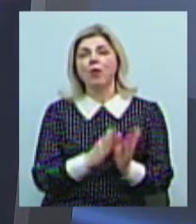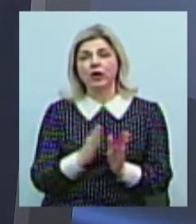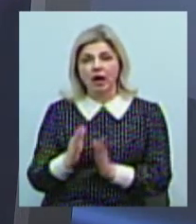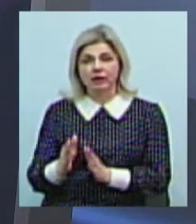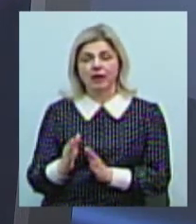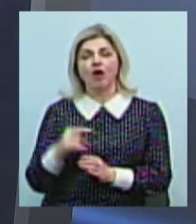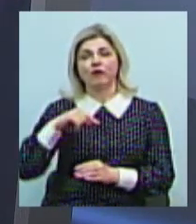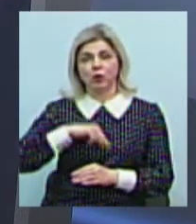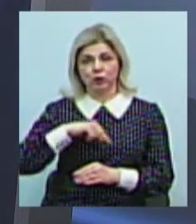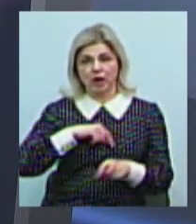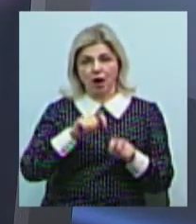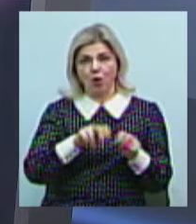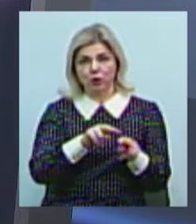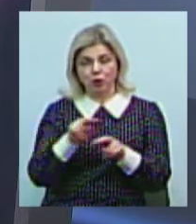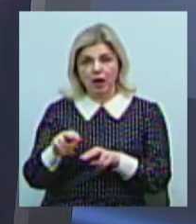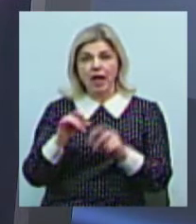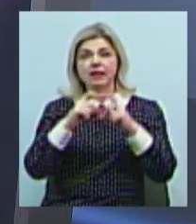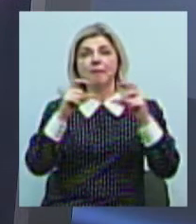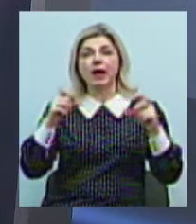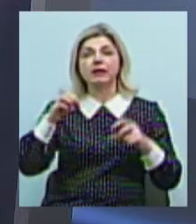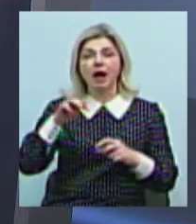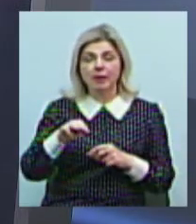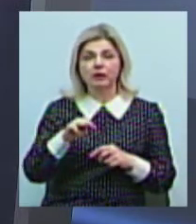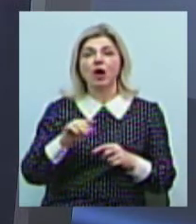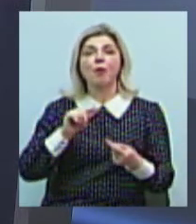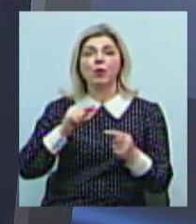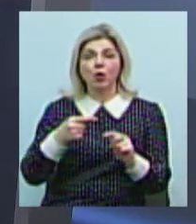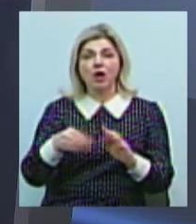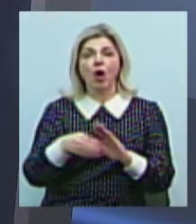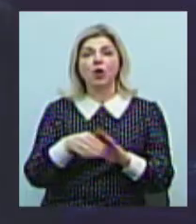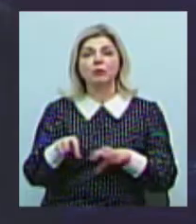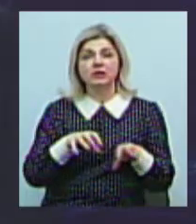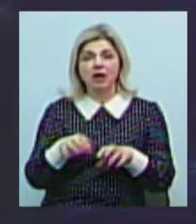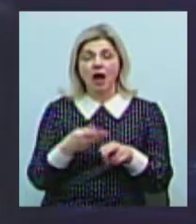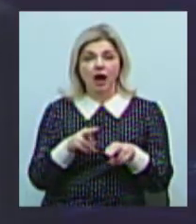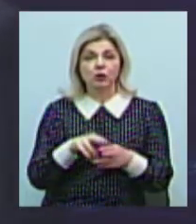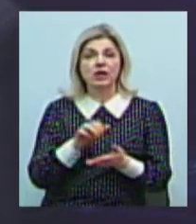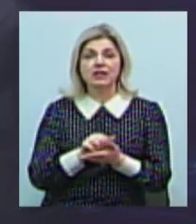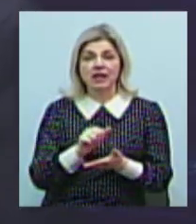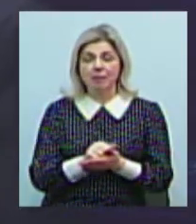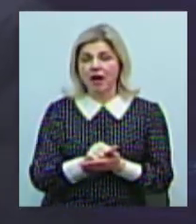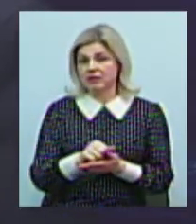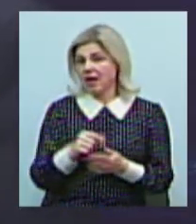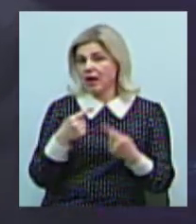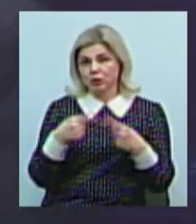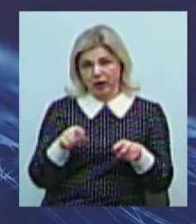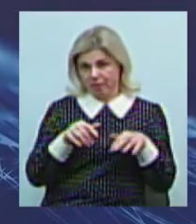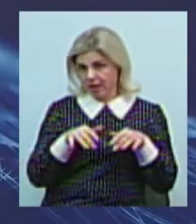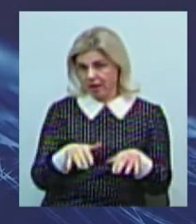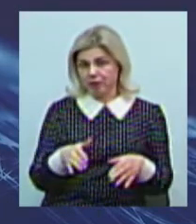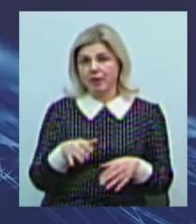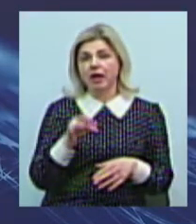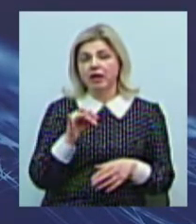нас департамент антикоррупционный, который, к сожалению, занимается не тем, чем он должен заниматься. По большому